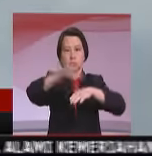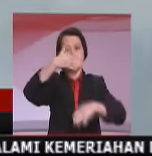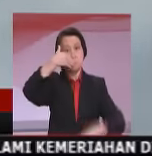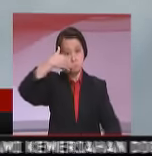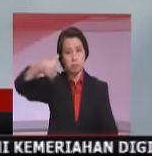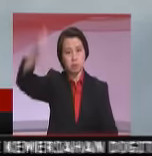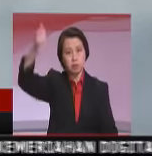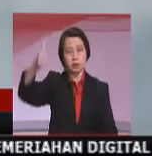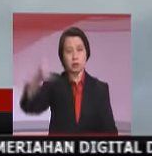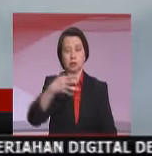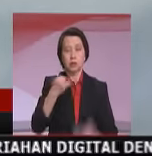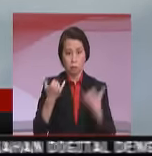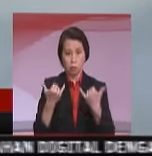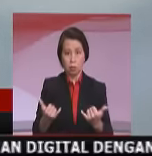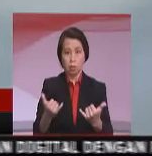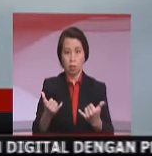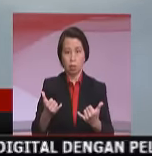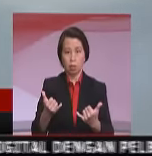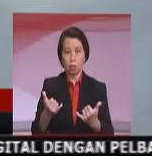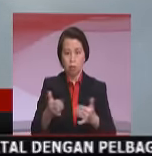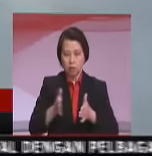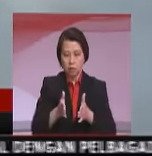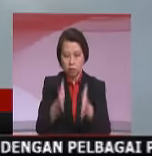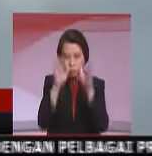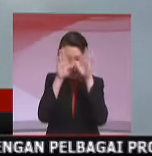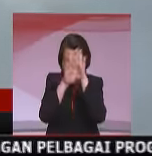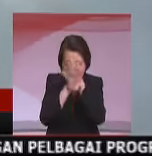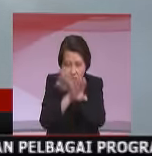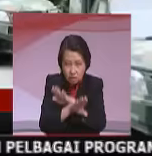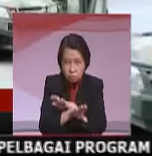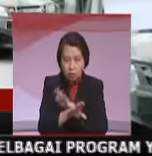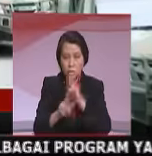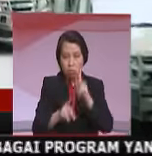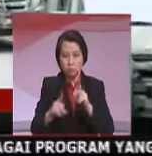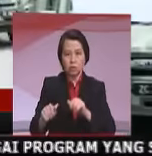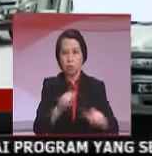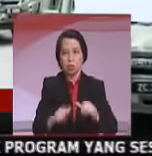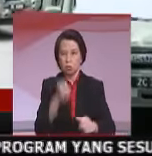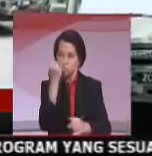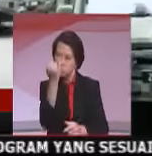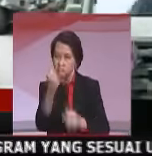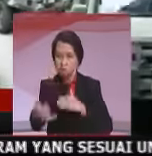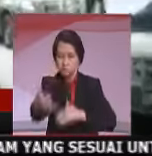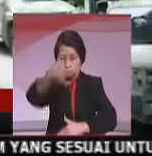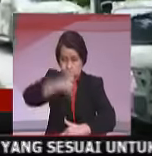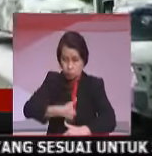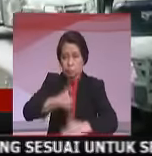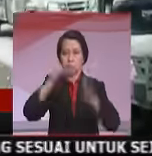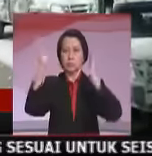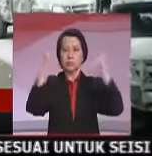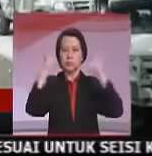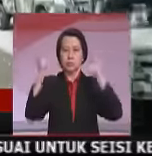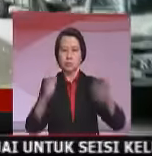berkesan. Katanya ketika ini laluan atau lorong tikus menjadi tumpuan bagi aktiviti jenayah rentas sempadan.